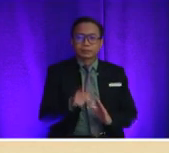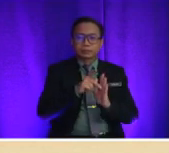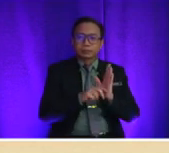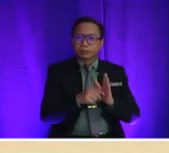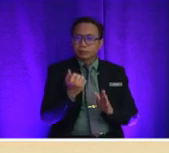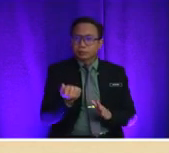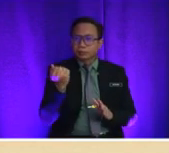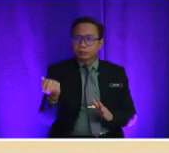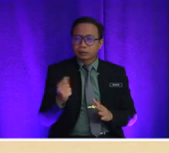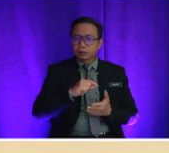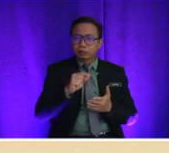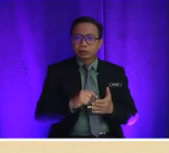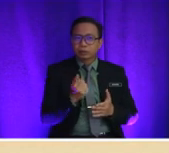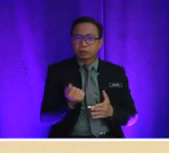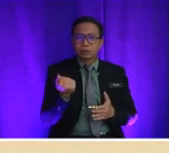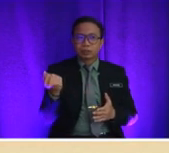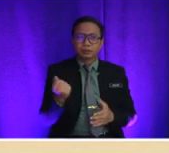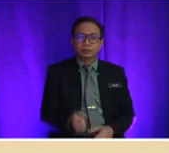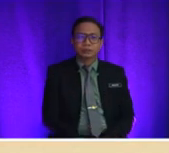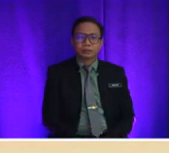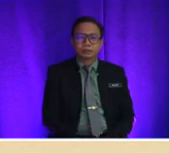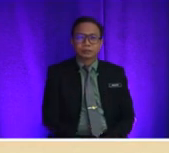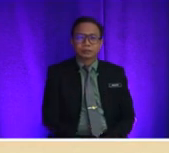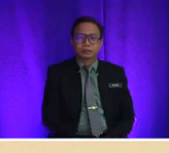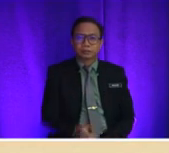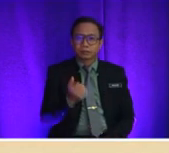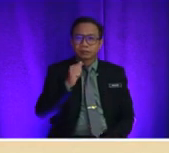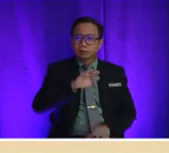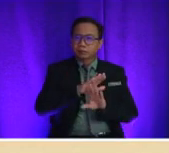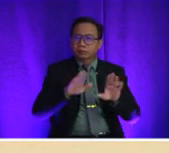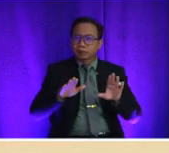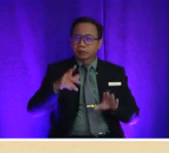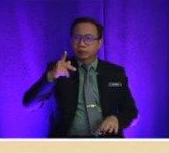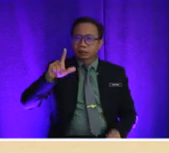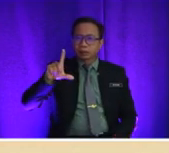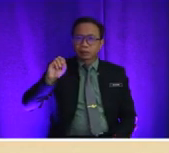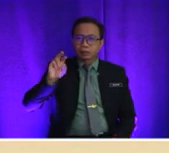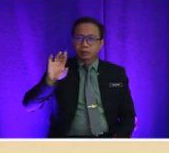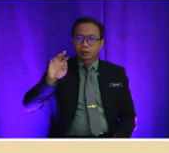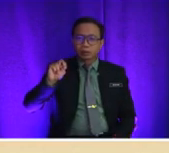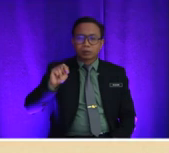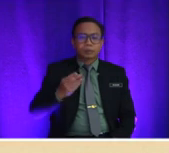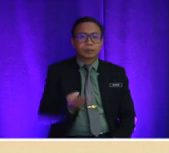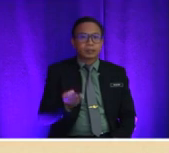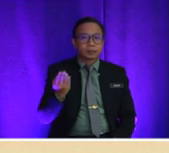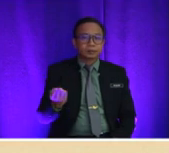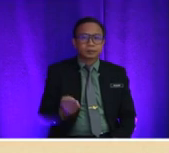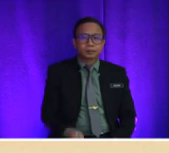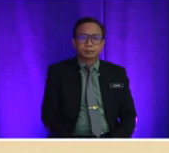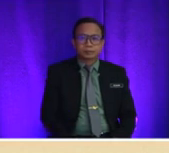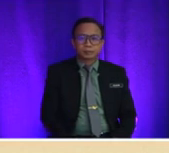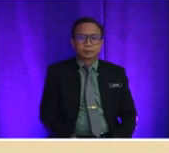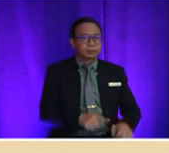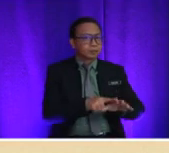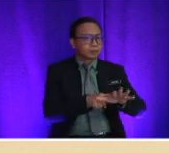tulis Kak bagian peralatan Oke Anti cloring Oke kita tulis bagian bahan Oke daun